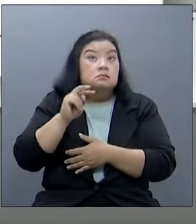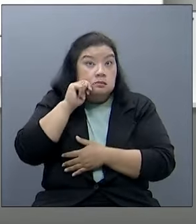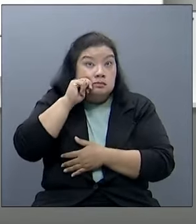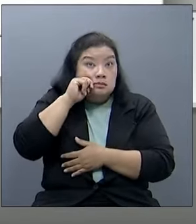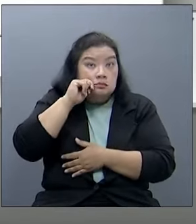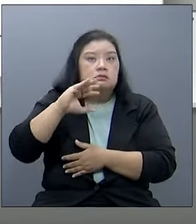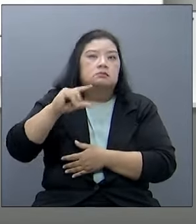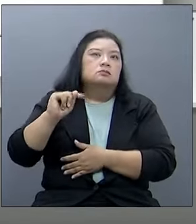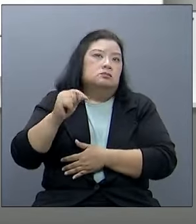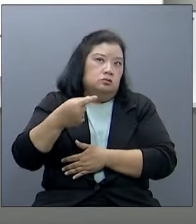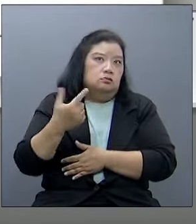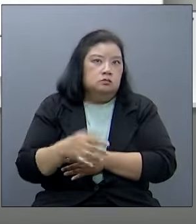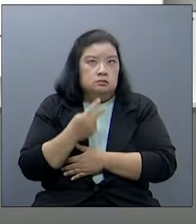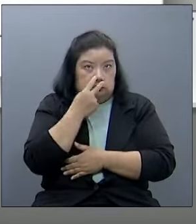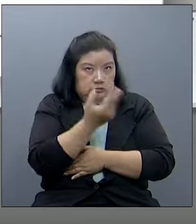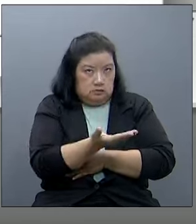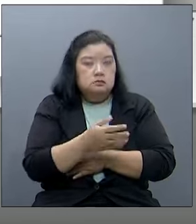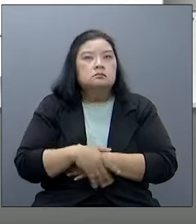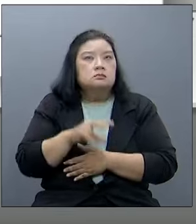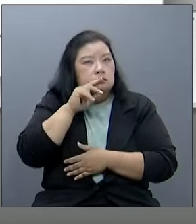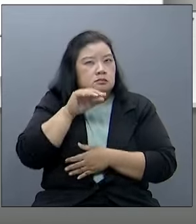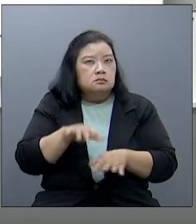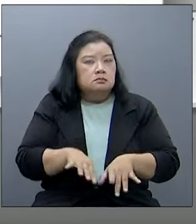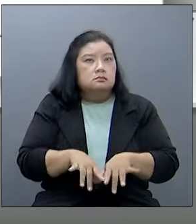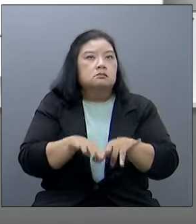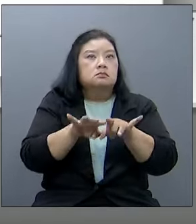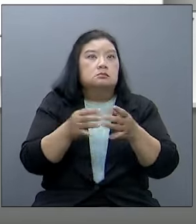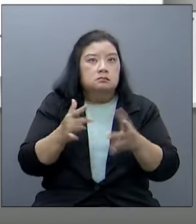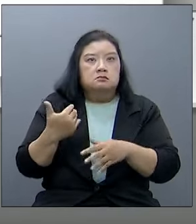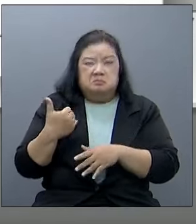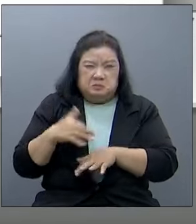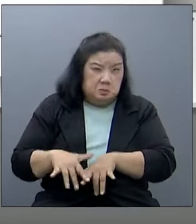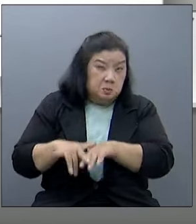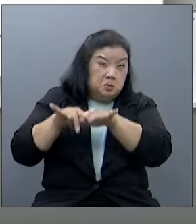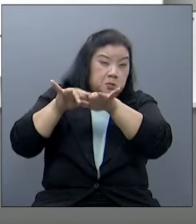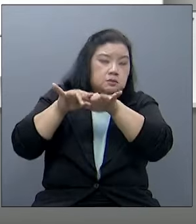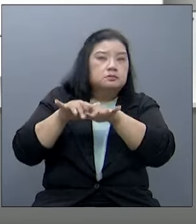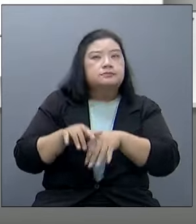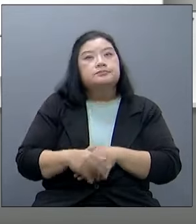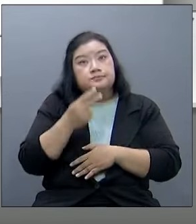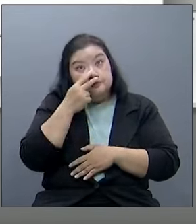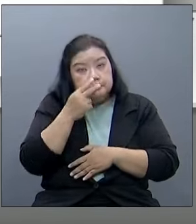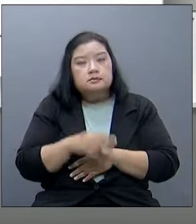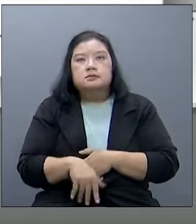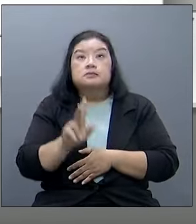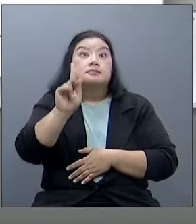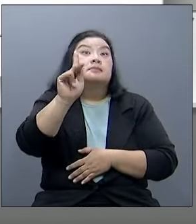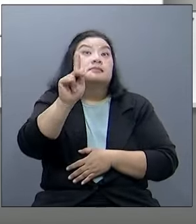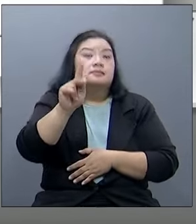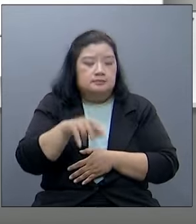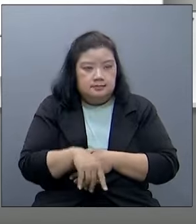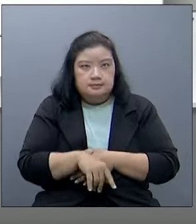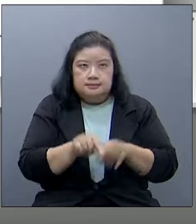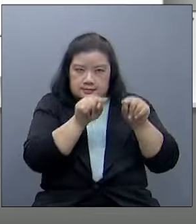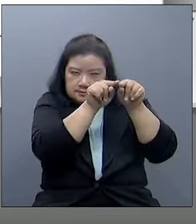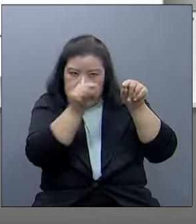พบวาระดับน้ำน่าสนใจเลยทีเดียวนะคะตอนนี้น้ำขึ้นพรวดพระราชค่ะถ้าเราดูเฉพาะเส้นสีเขียวออนบนสุดค่คุผช